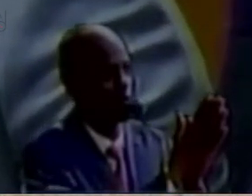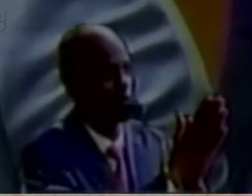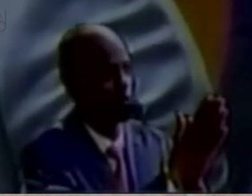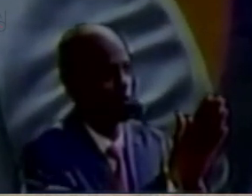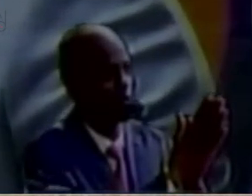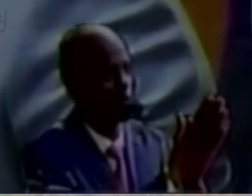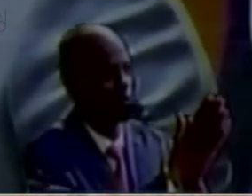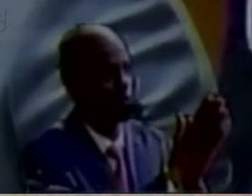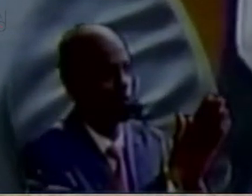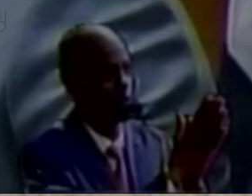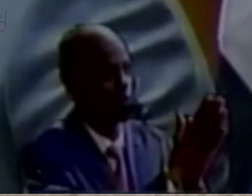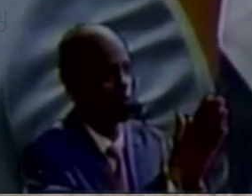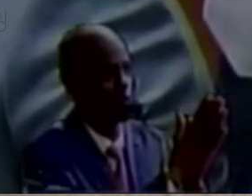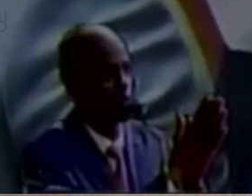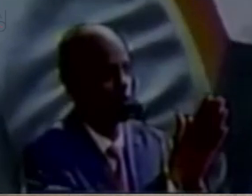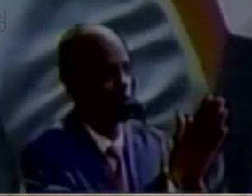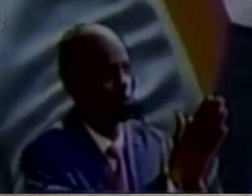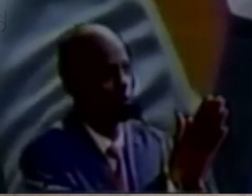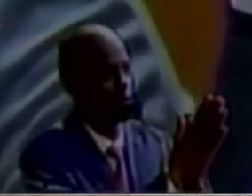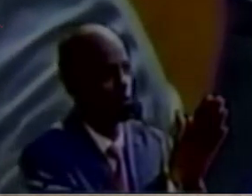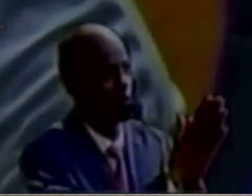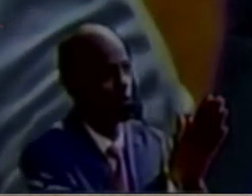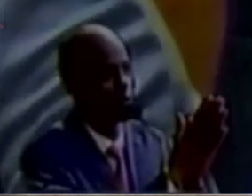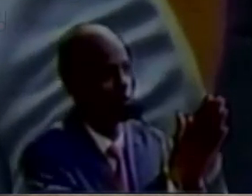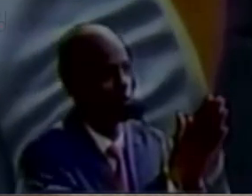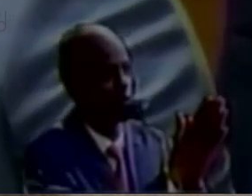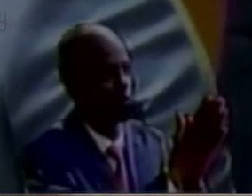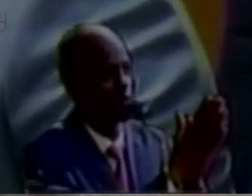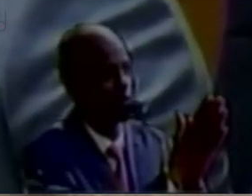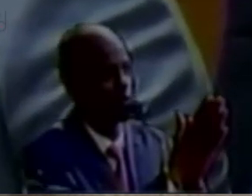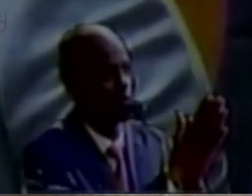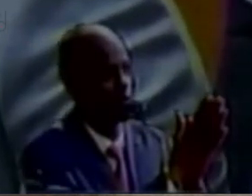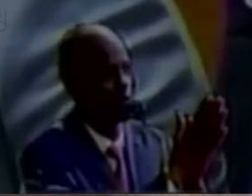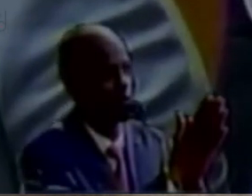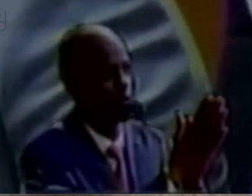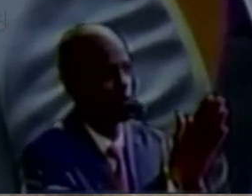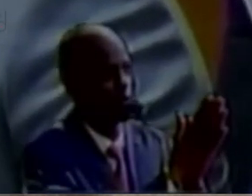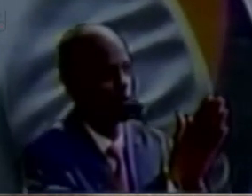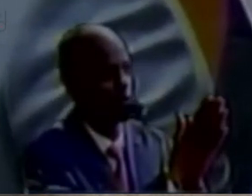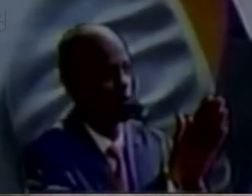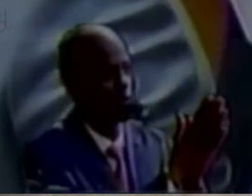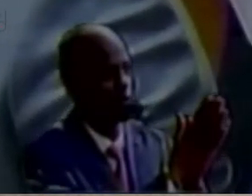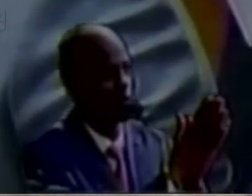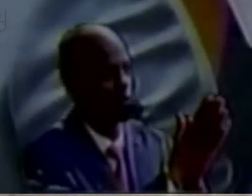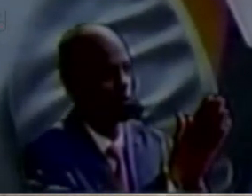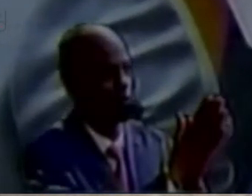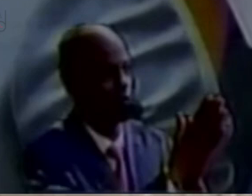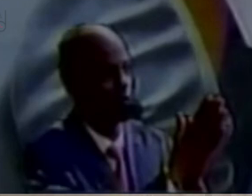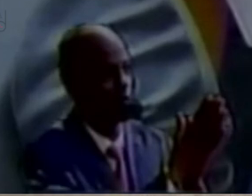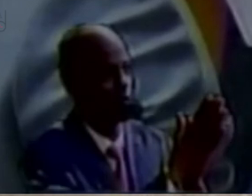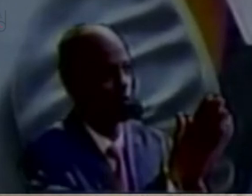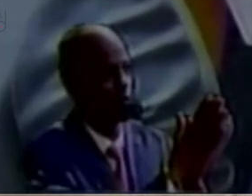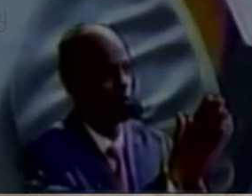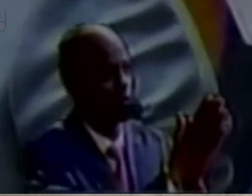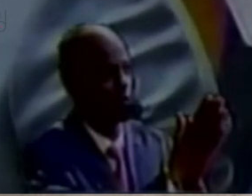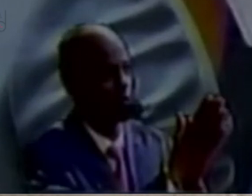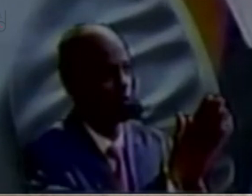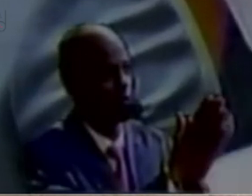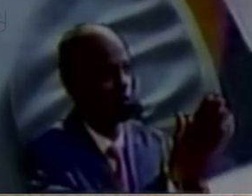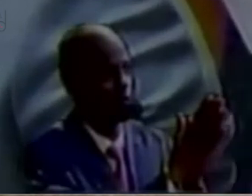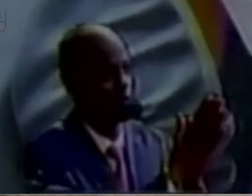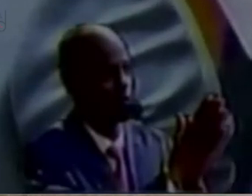circonstance, mais la simplicité réclamée dans la construction des documents ne doit pas se confondre avec la